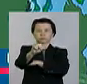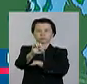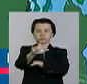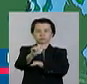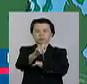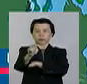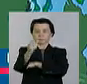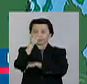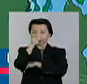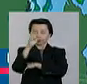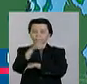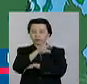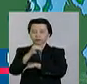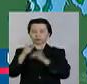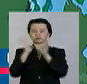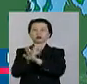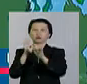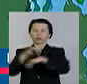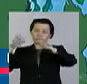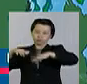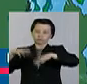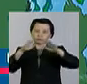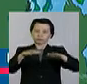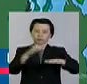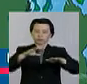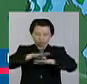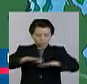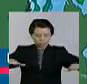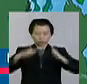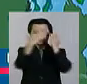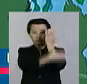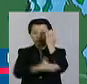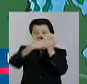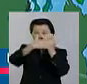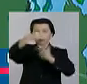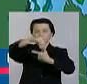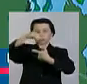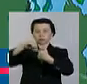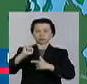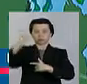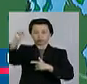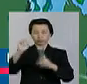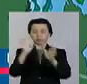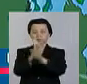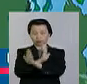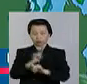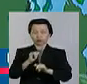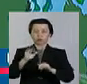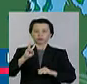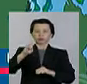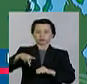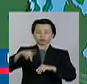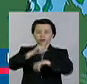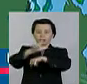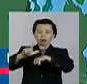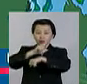dan juga perairan negeri Sarawak. Manakala daratan Semenanjung maupun daratan Sabah, Sarawak dan juga wilayah